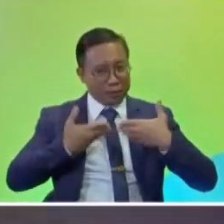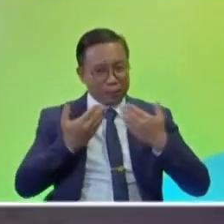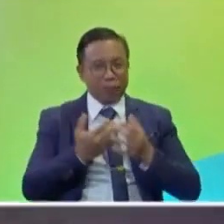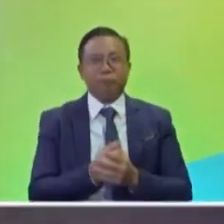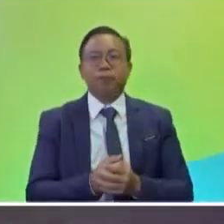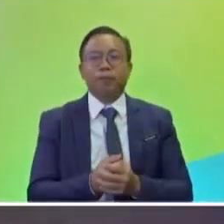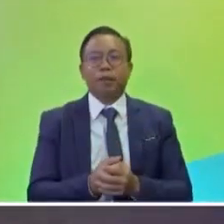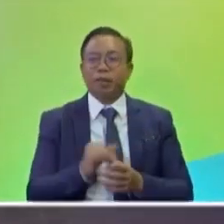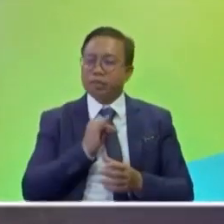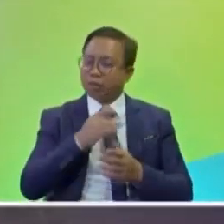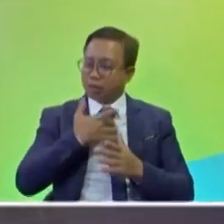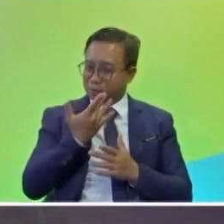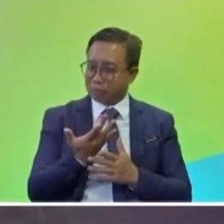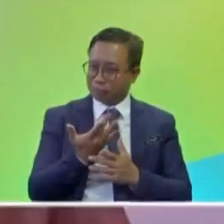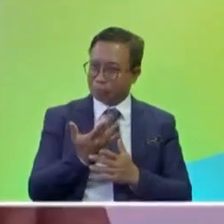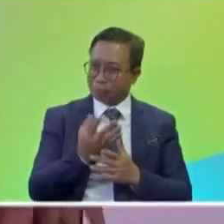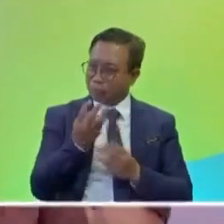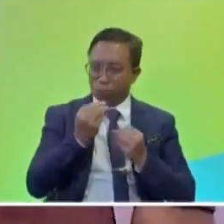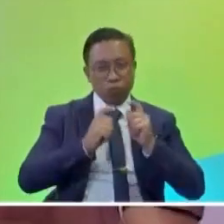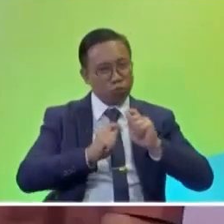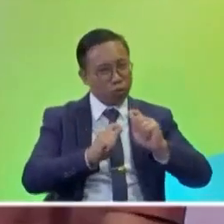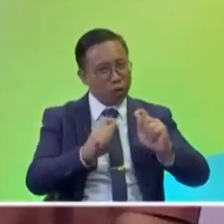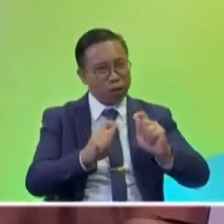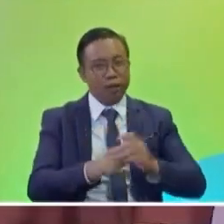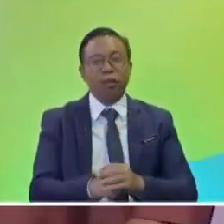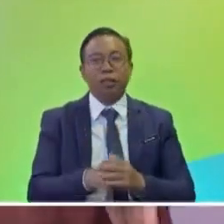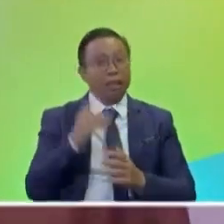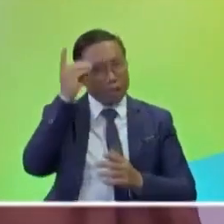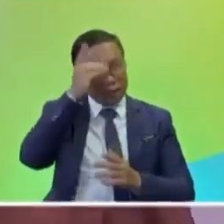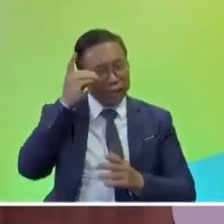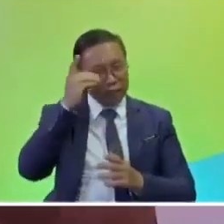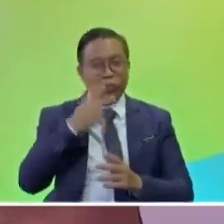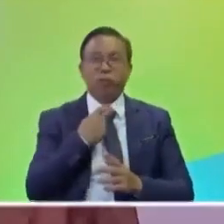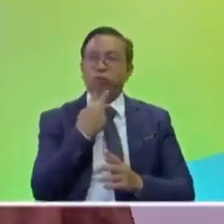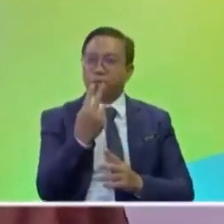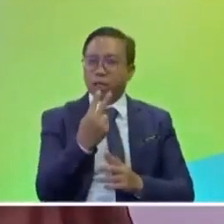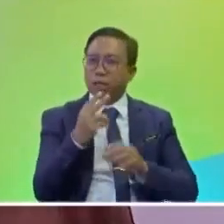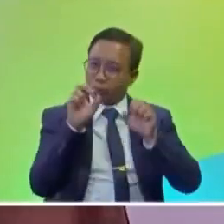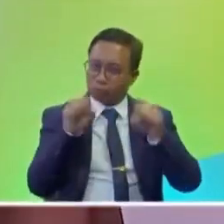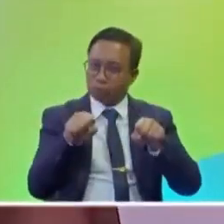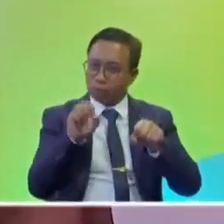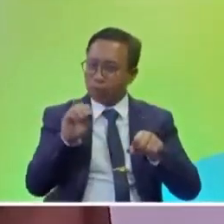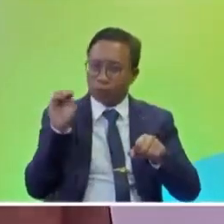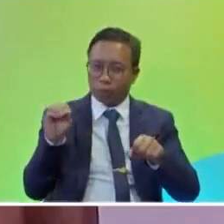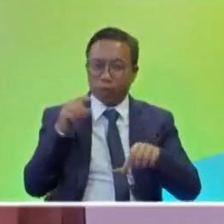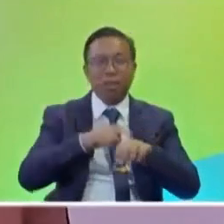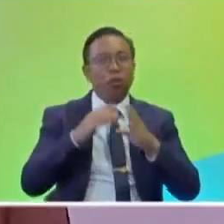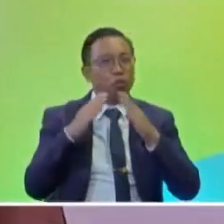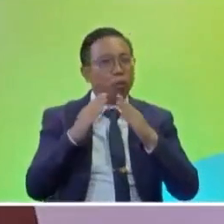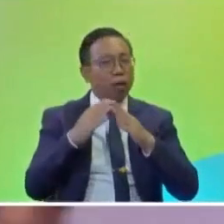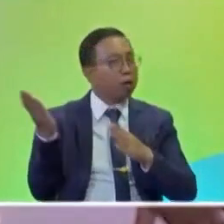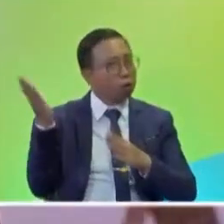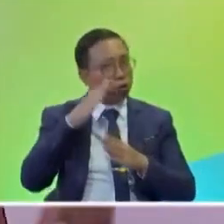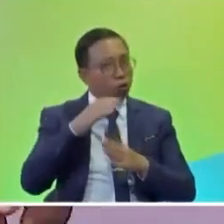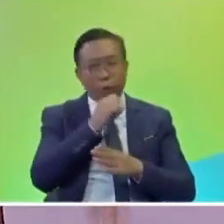Okey. Saya rasa lah saya nak try lah Abang Din punya suara. Boleh tak murid-murid cikgu kat rumah? Jom,